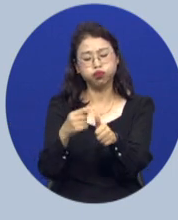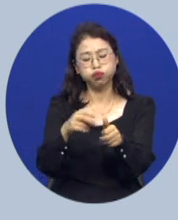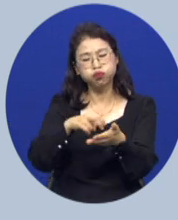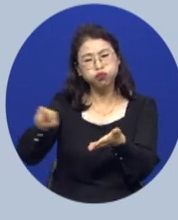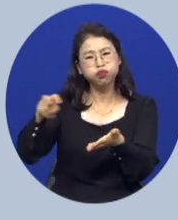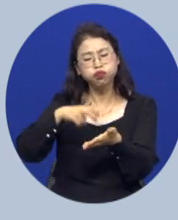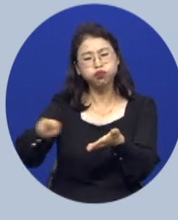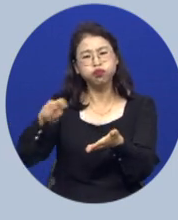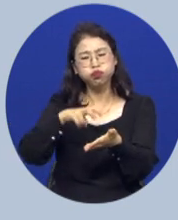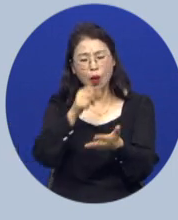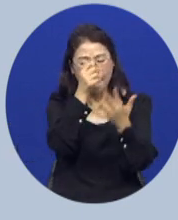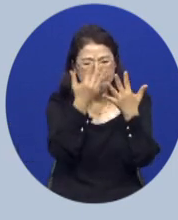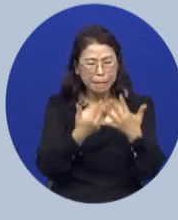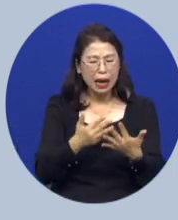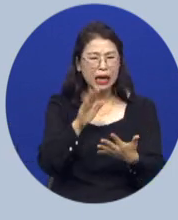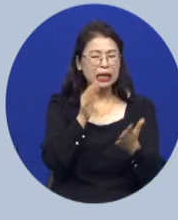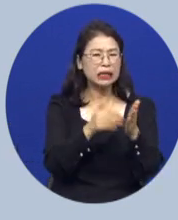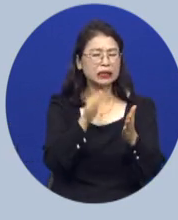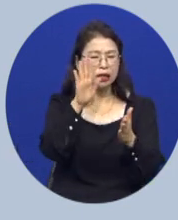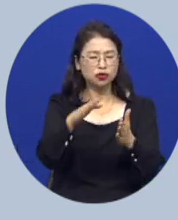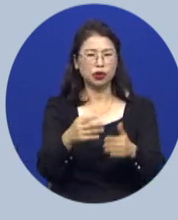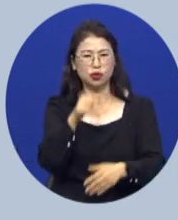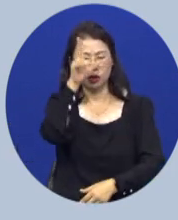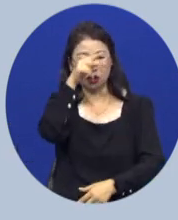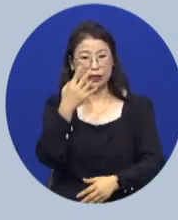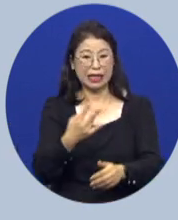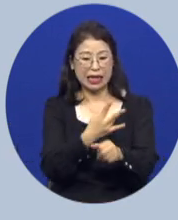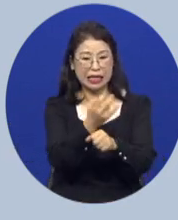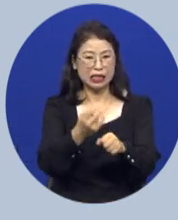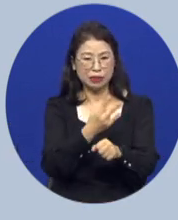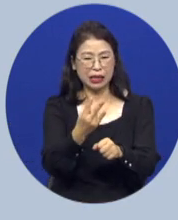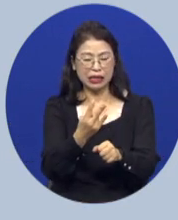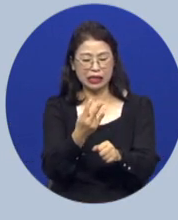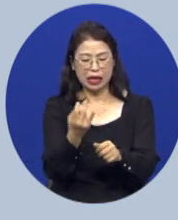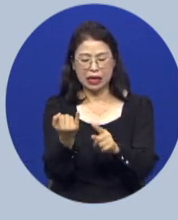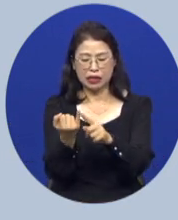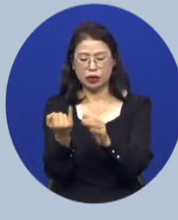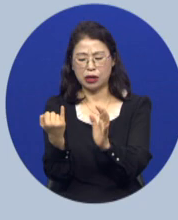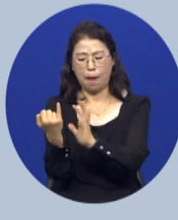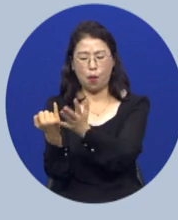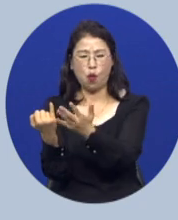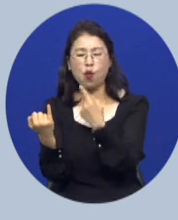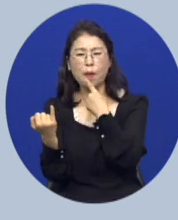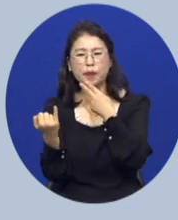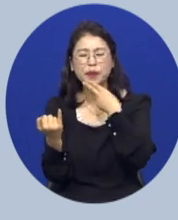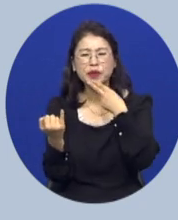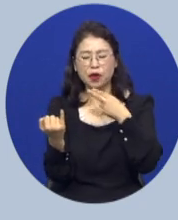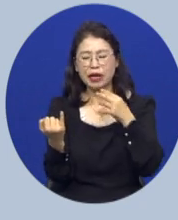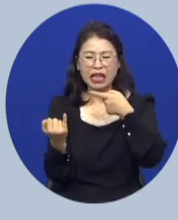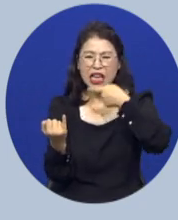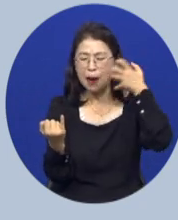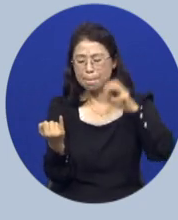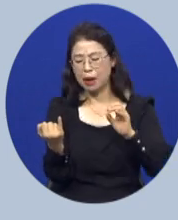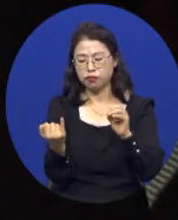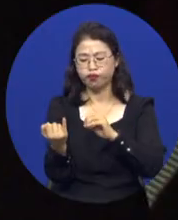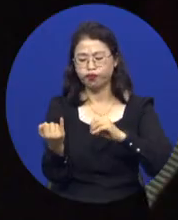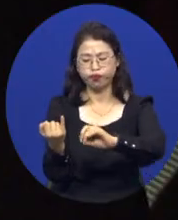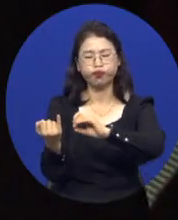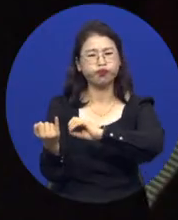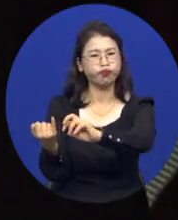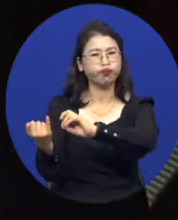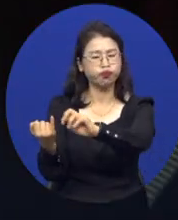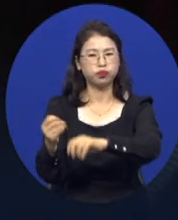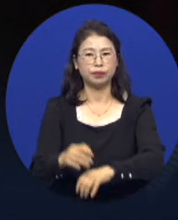유치장을 다녀온 뒤에도 경찰이 24시간 같이 있어줄 것이라 생각하지 말라는 협박성 메시지를 보냈습니다